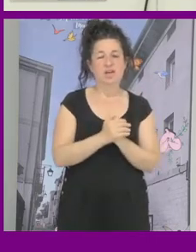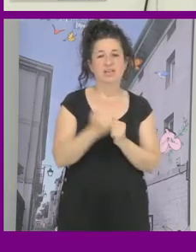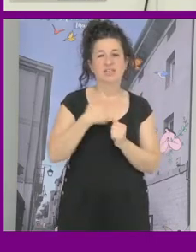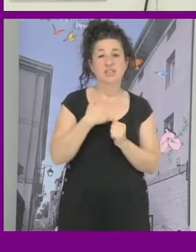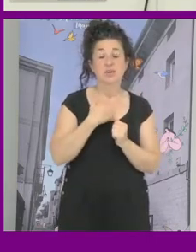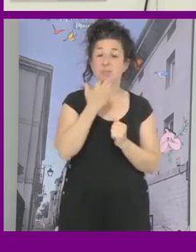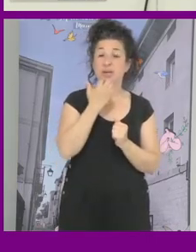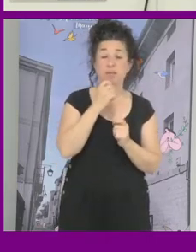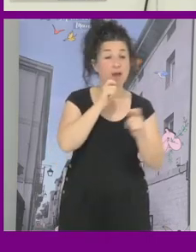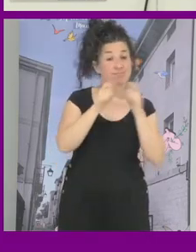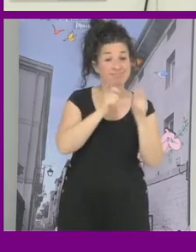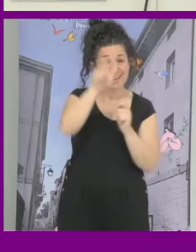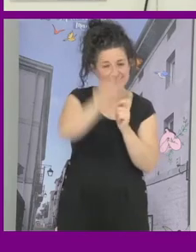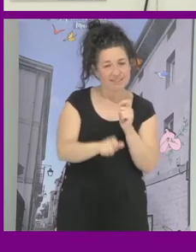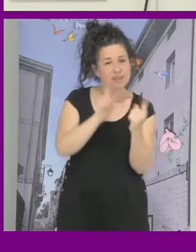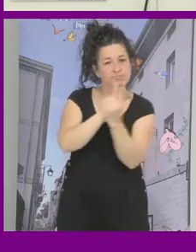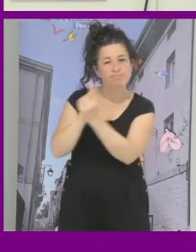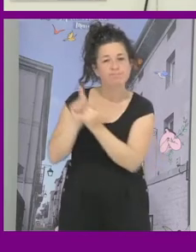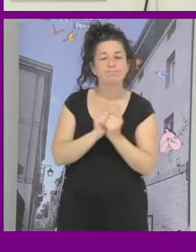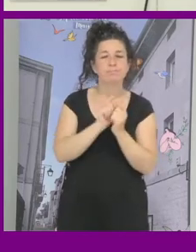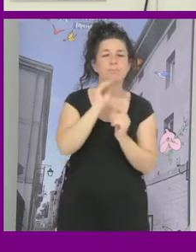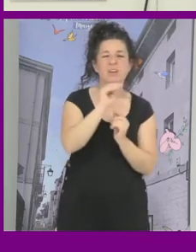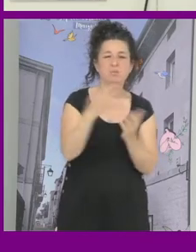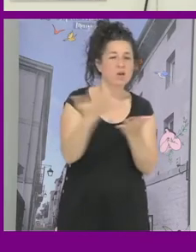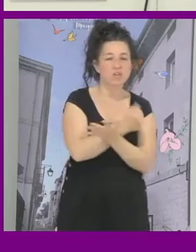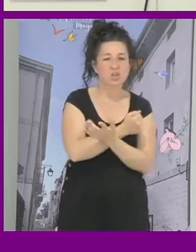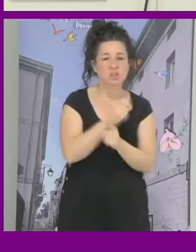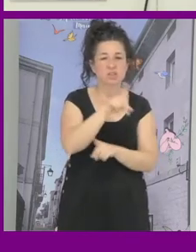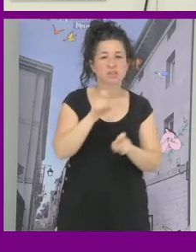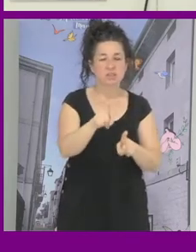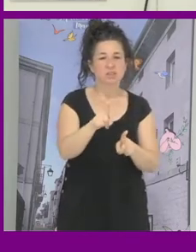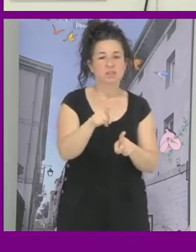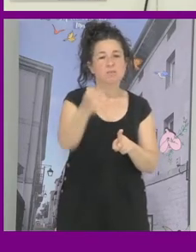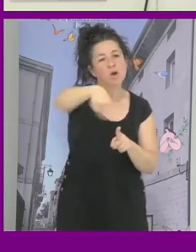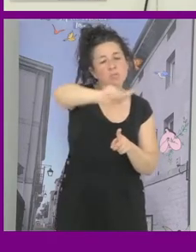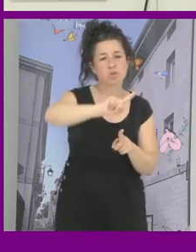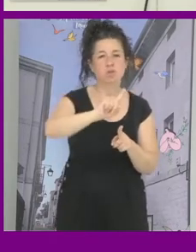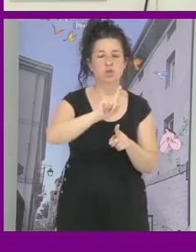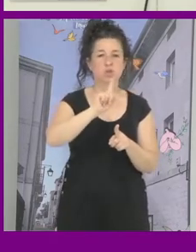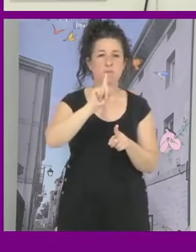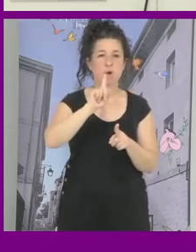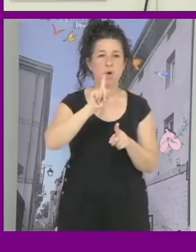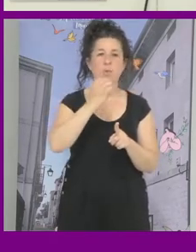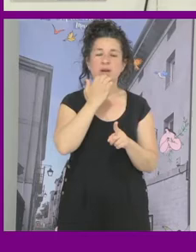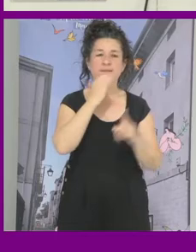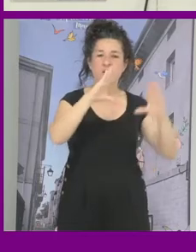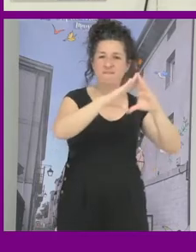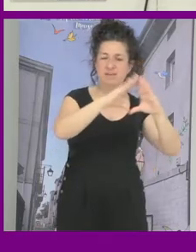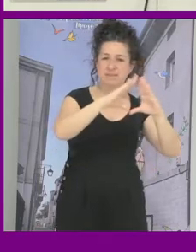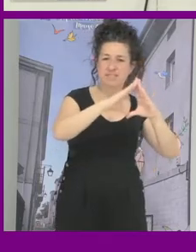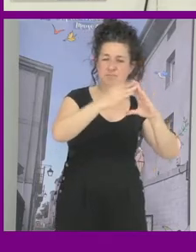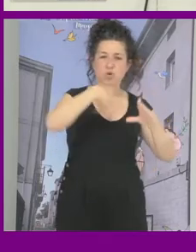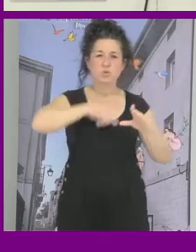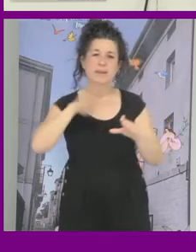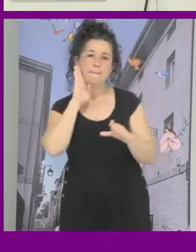diet elkarrizketatu guztiei zergatik uste duten, bueno, zer ekarpen egin dezaketen gure amatasunek feminismora eta baita ere zer